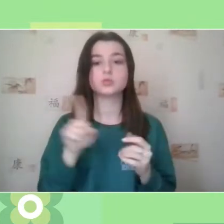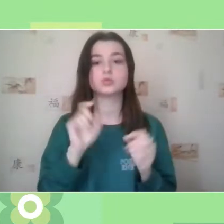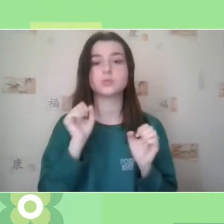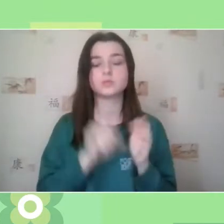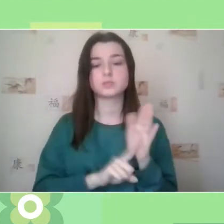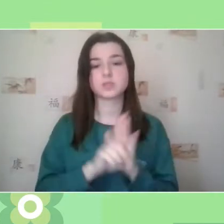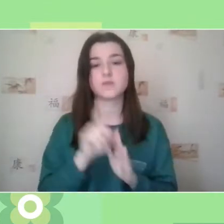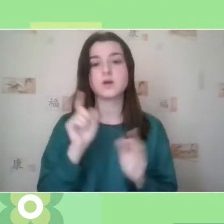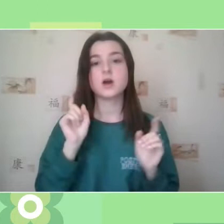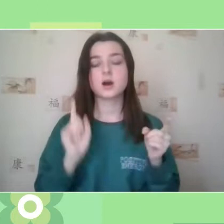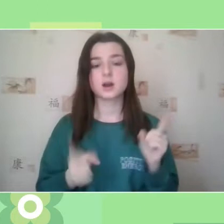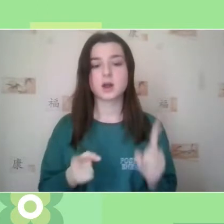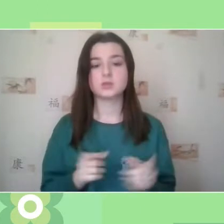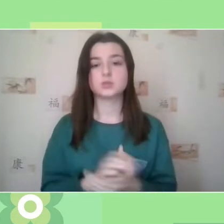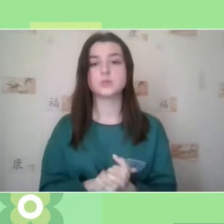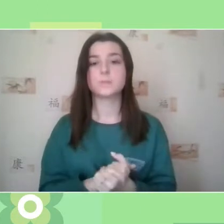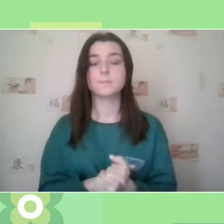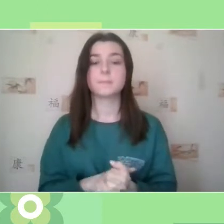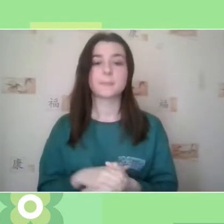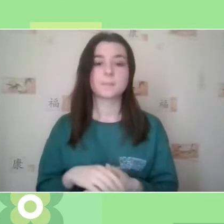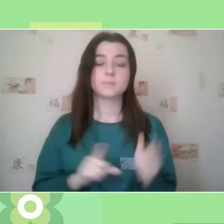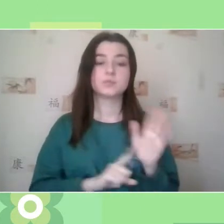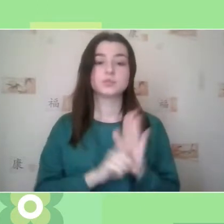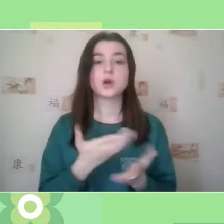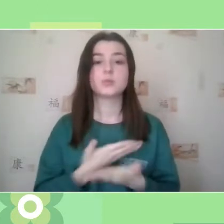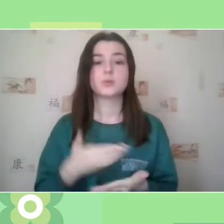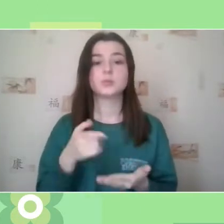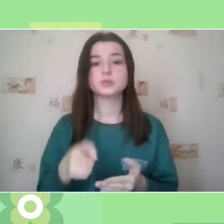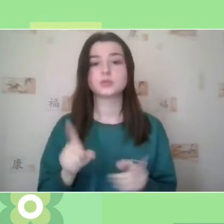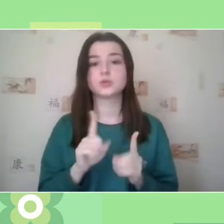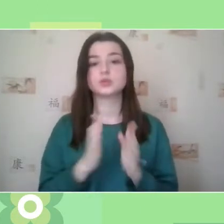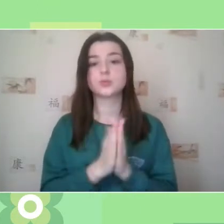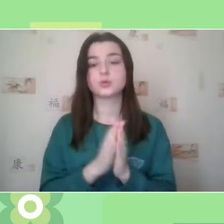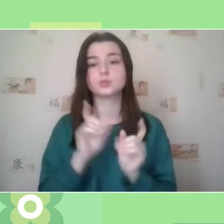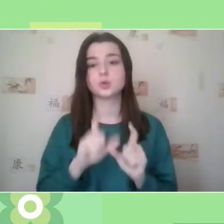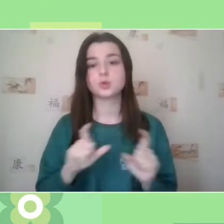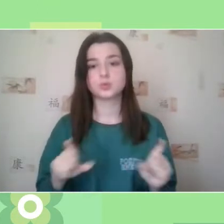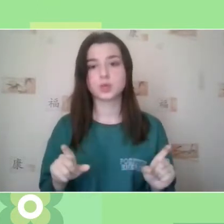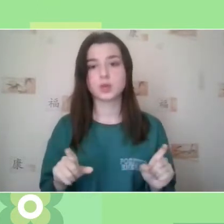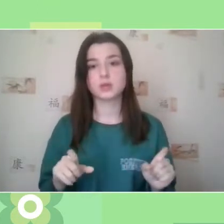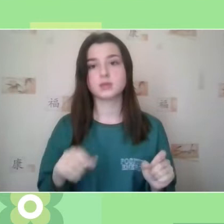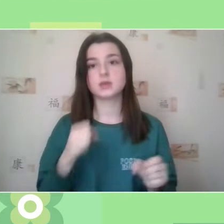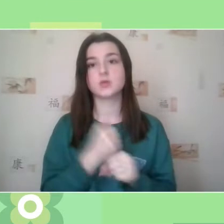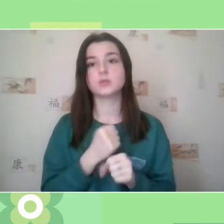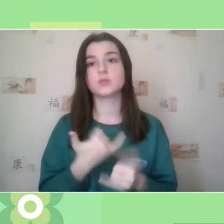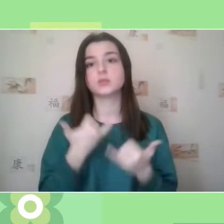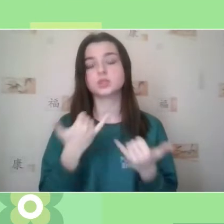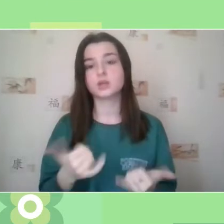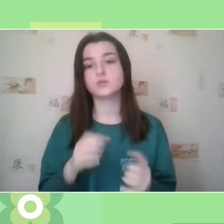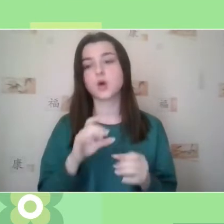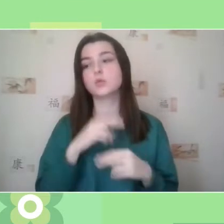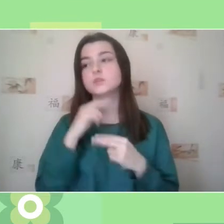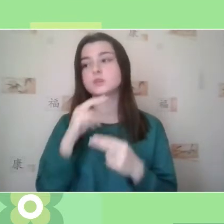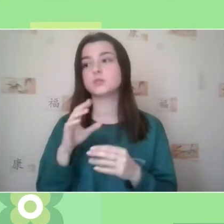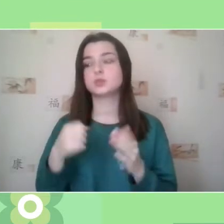реальністю. Але починаємо ми не з того, що просимо людей зробити пожертву або звертаємося до